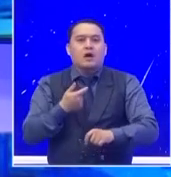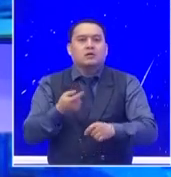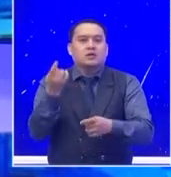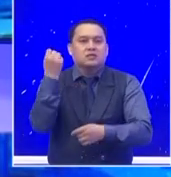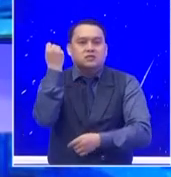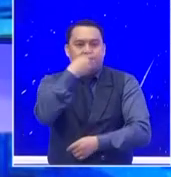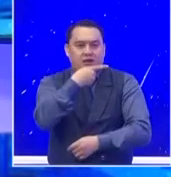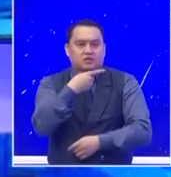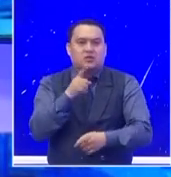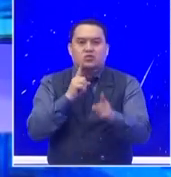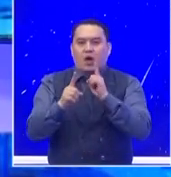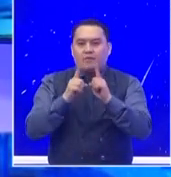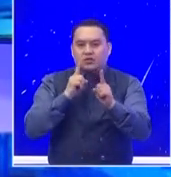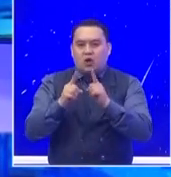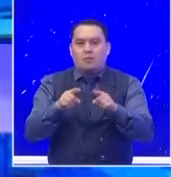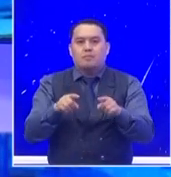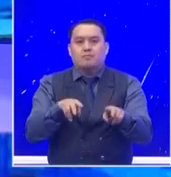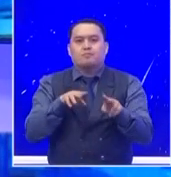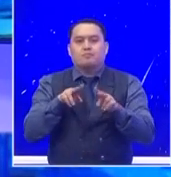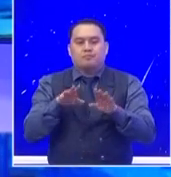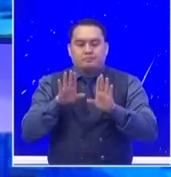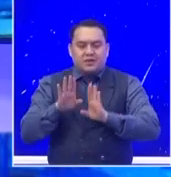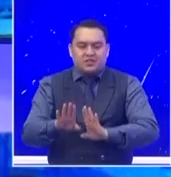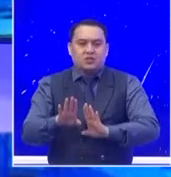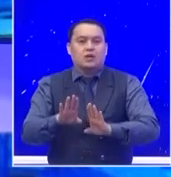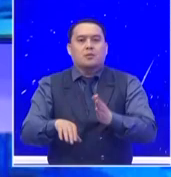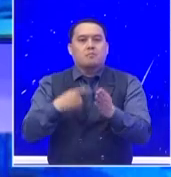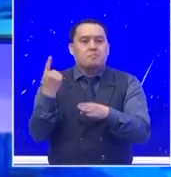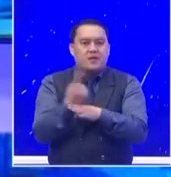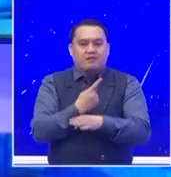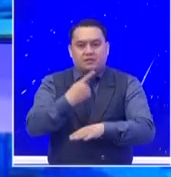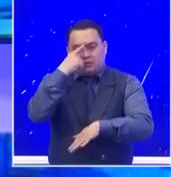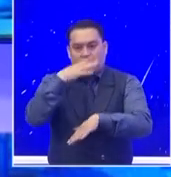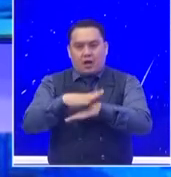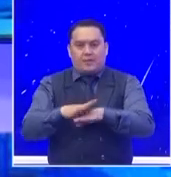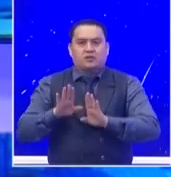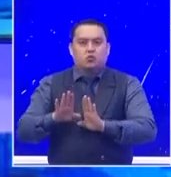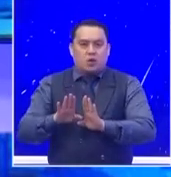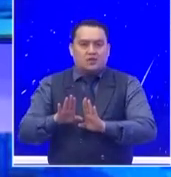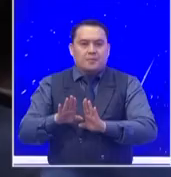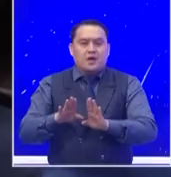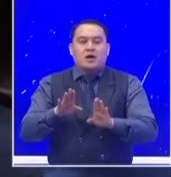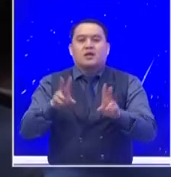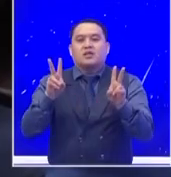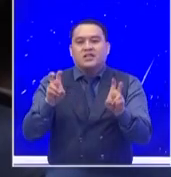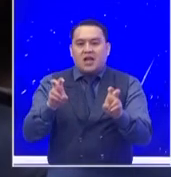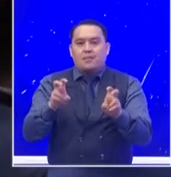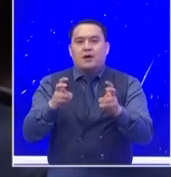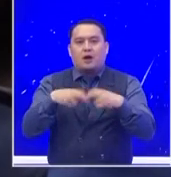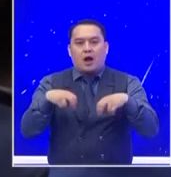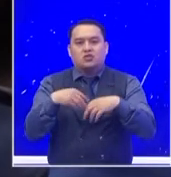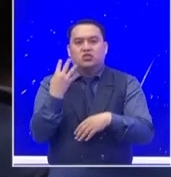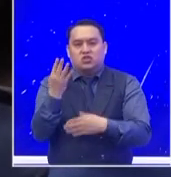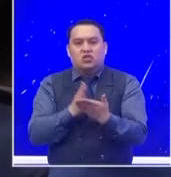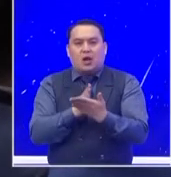этом стало известно в ходе совещания под председательством первого заместителя акима области Лязата Турлашева. На повестке дня рассмотрено